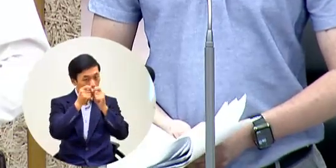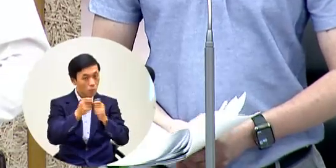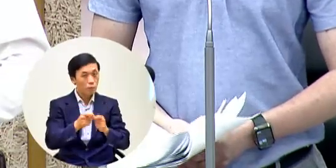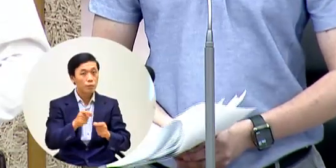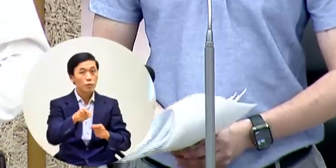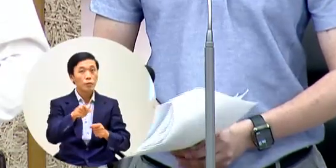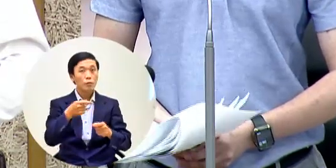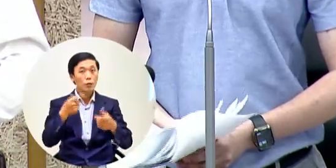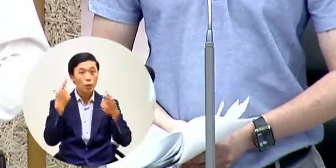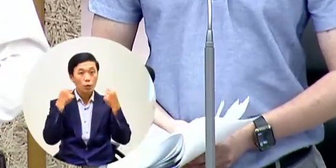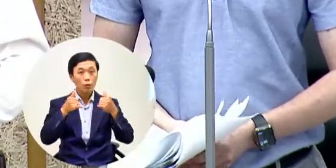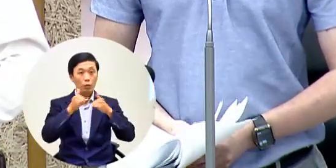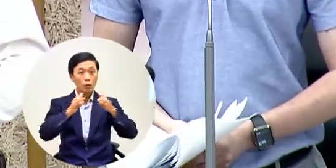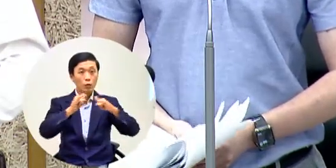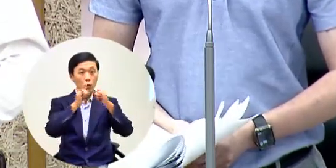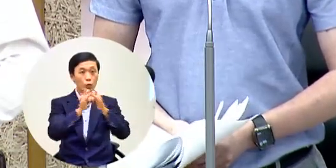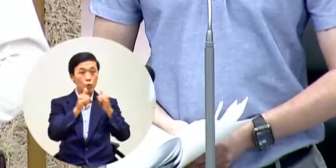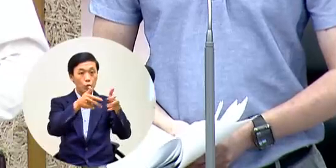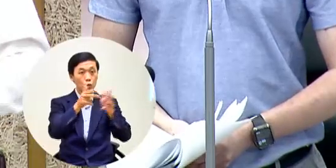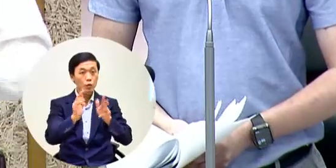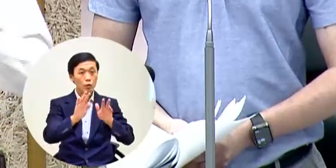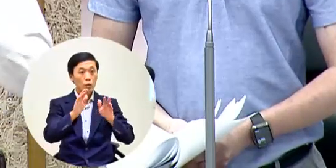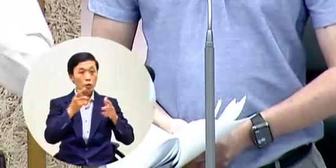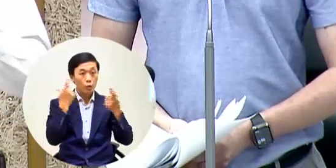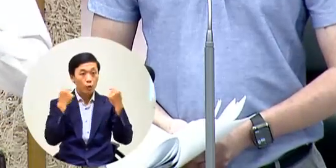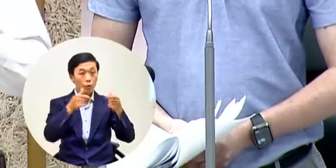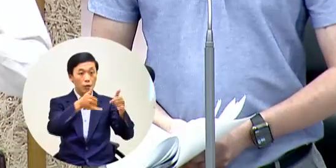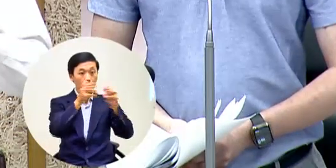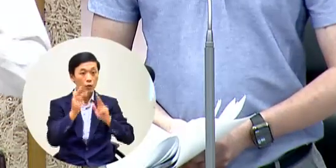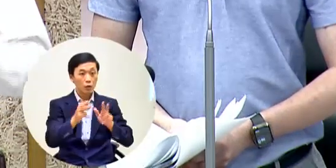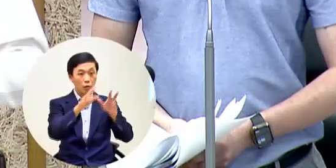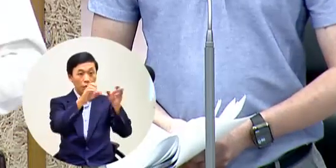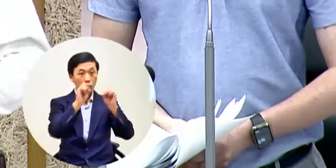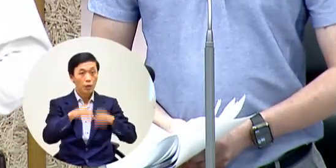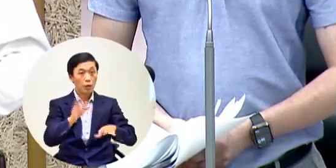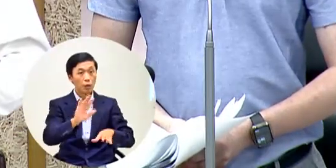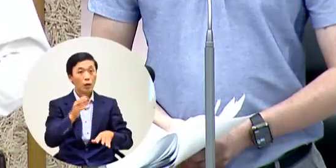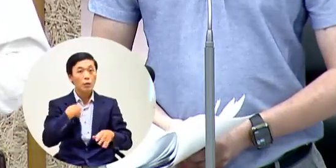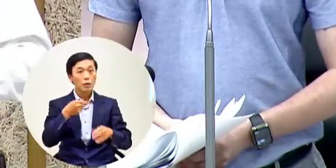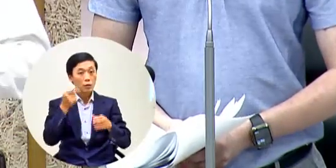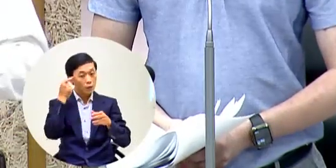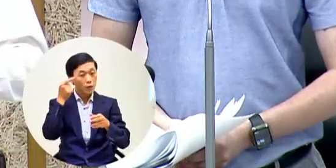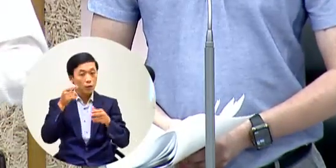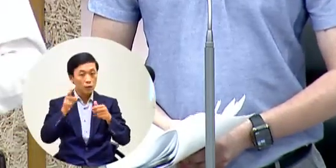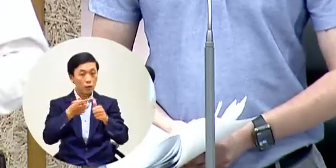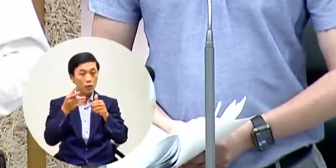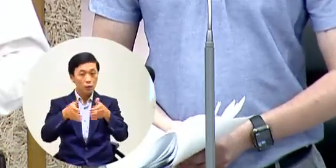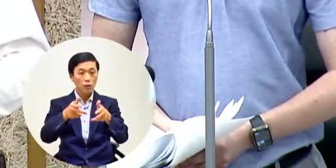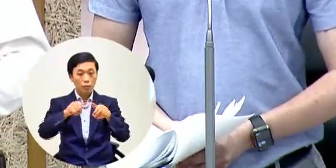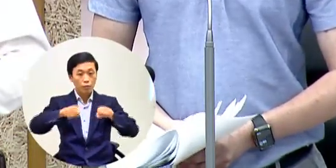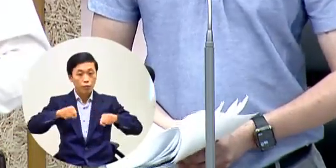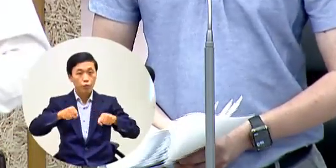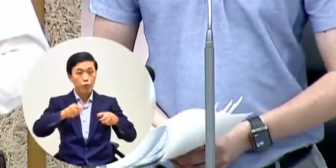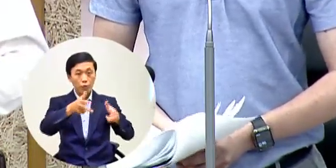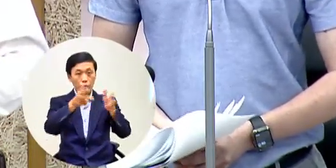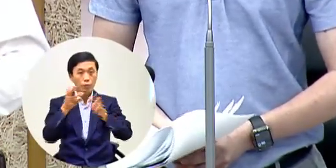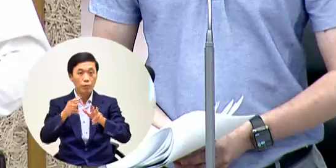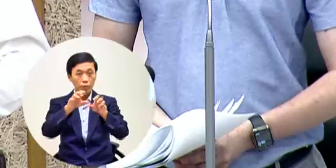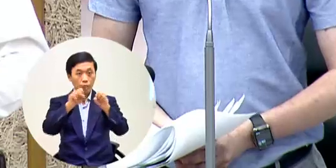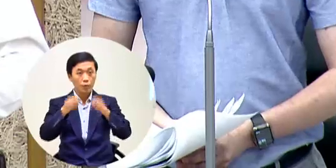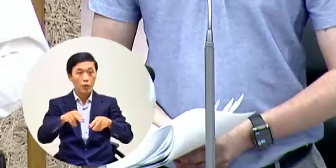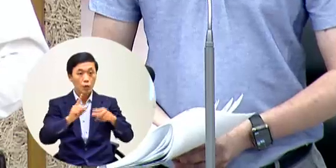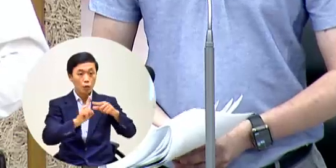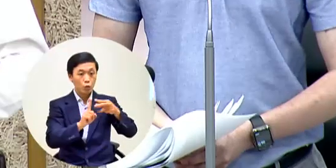本来民族路无桥无要拆，现在要拆嘛？ 是刚才要拆那个机车的部分。 那个主桥没有要拆